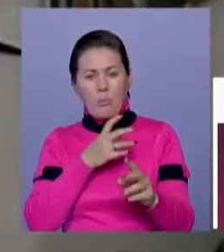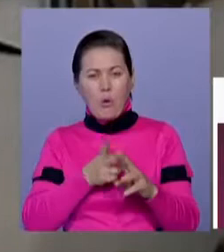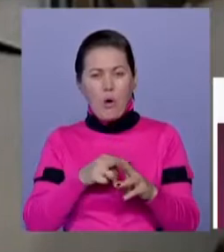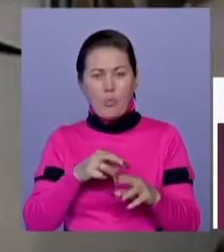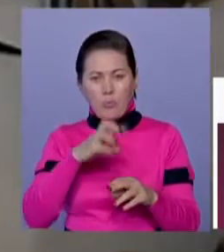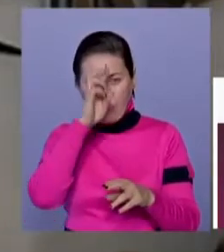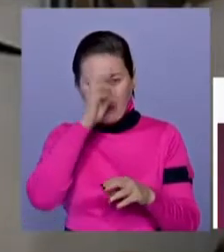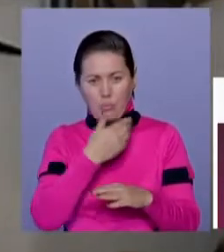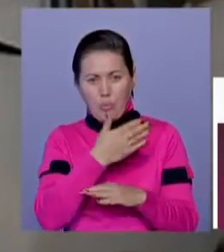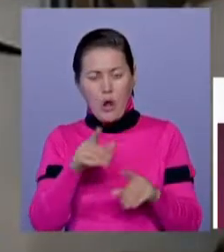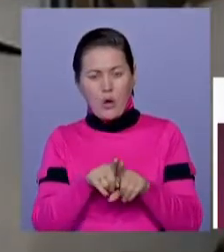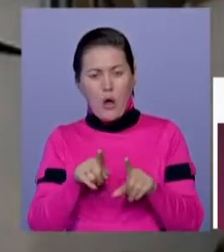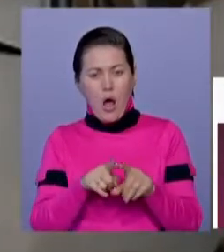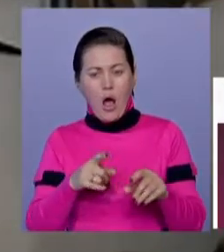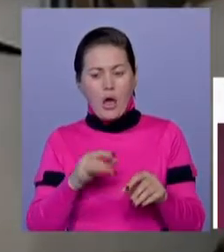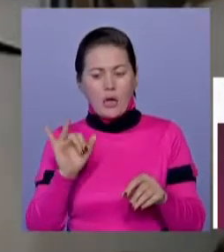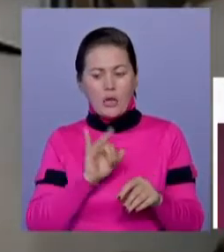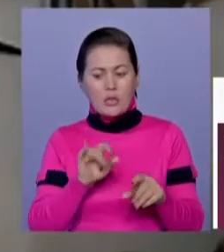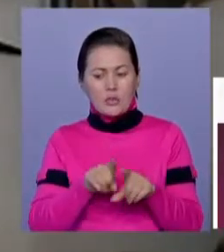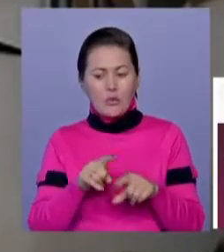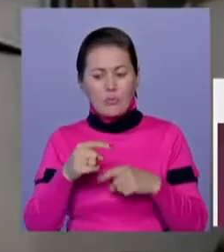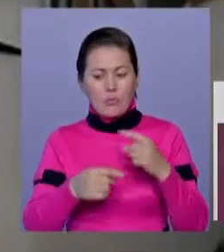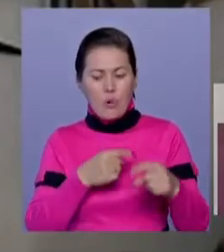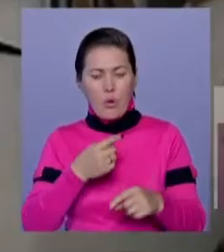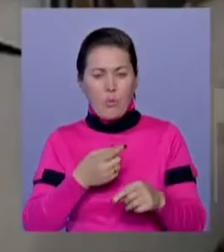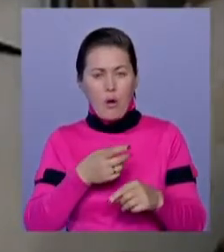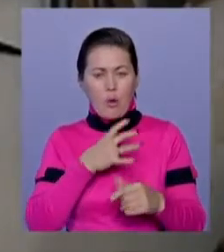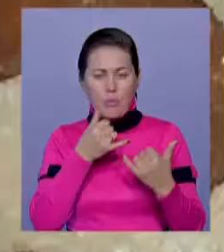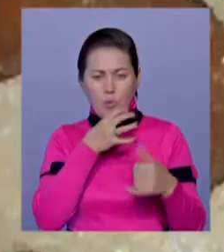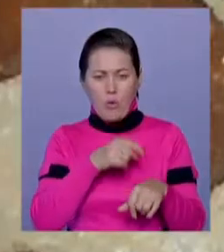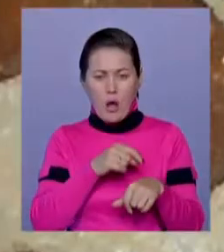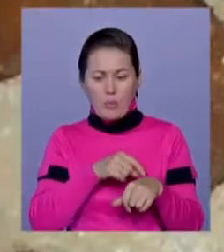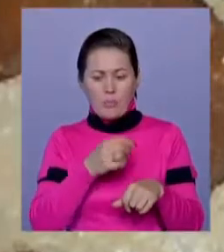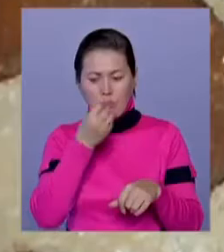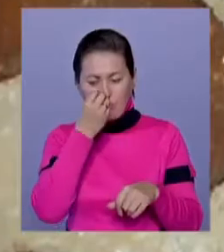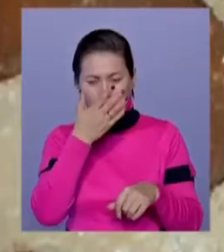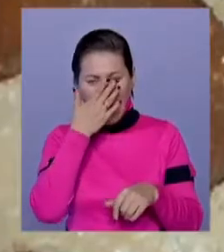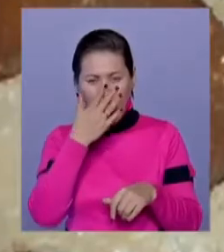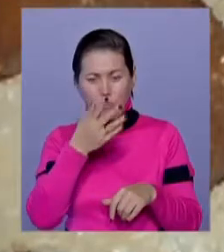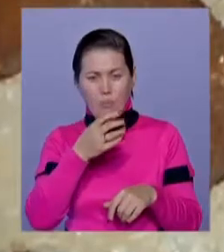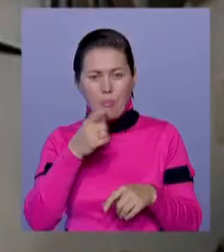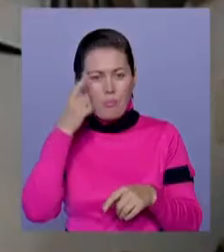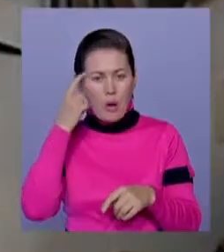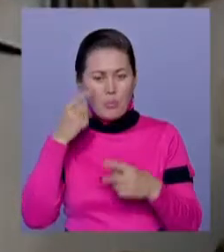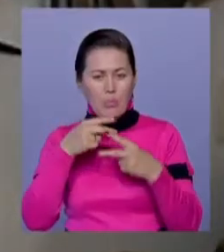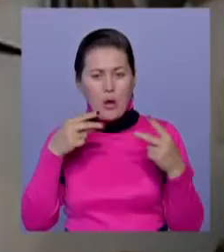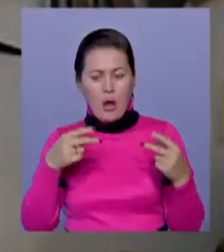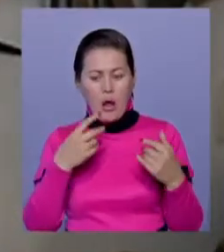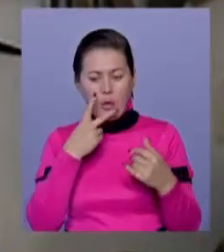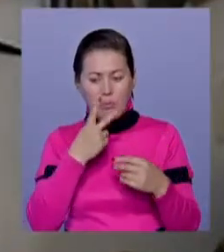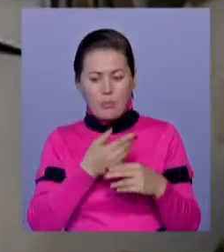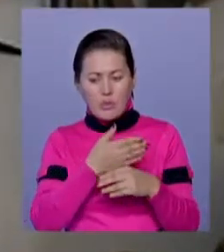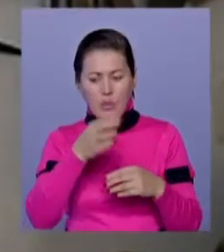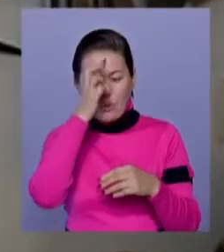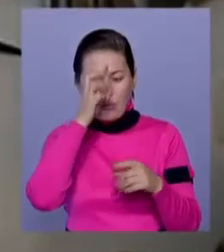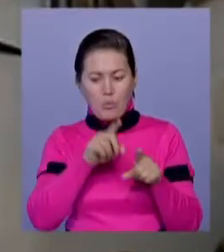шыққанымен, мынау көбі бұзарға айналғанымен, қазіргі таңда Жапониямен, мынау Моңғолиямен салыстырғанға қарағанда біздің